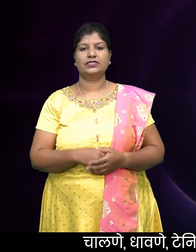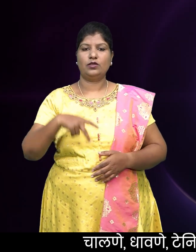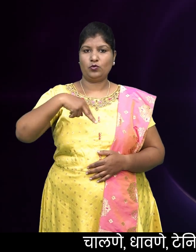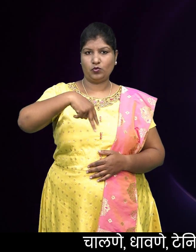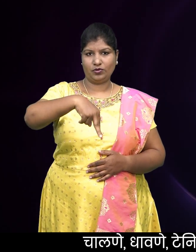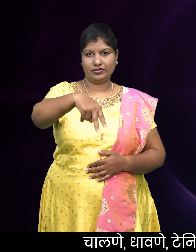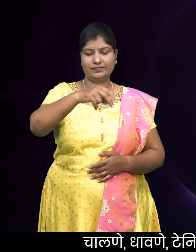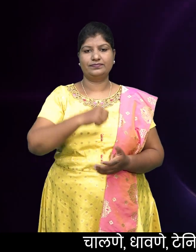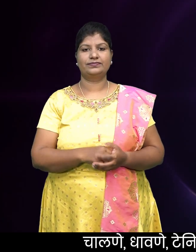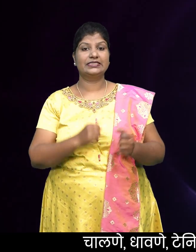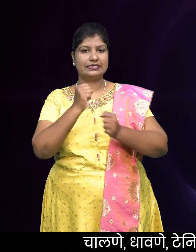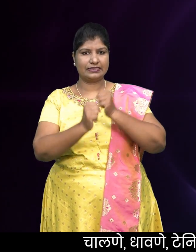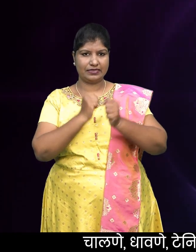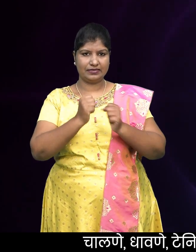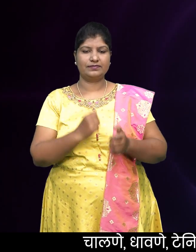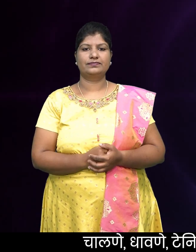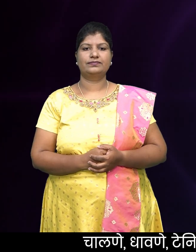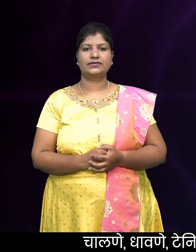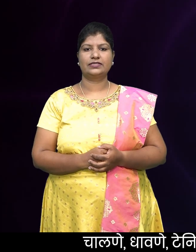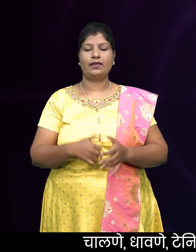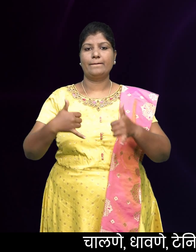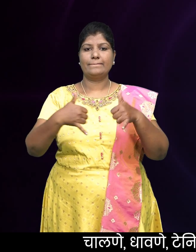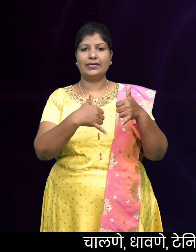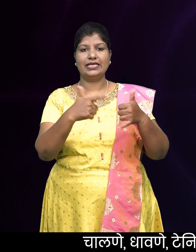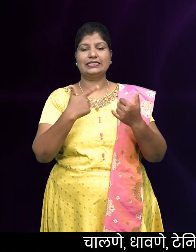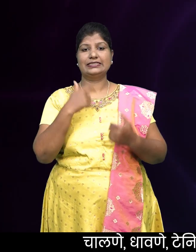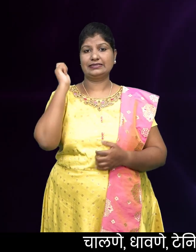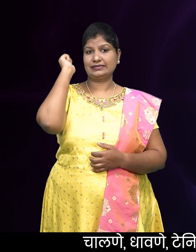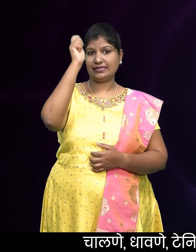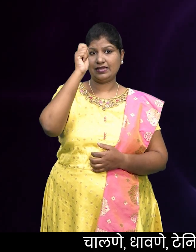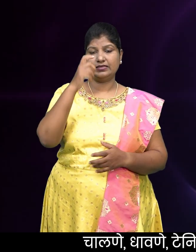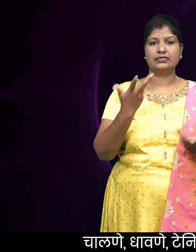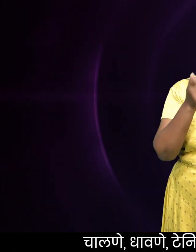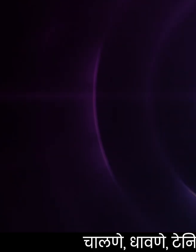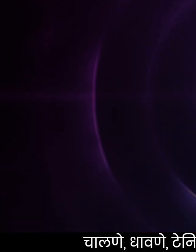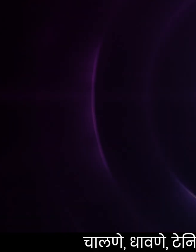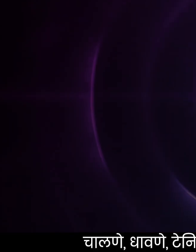चालणे, धावणे, टेनिस खेळणे इत्यादी अनेक स्नायूंचे एकत्रित क्रिया.